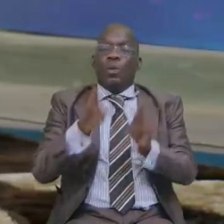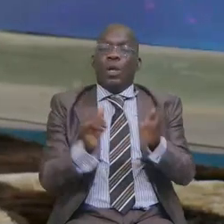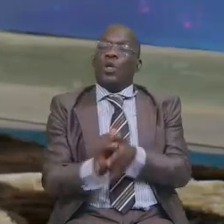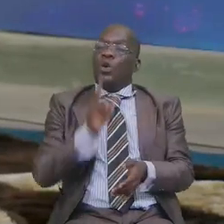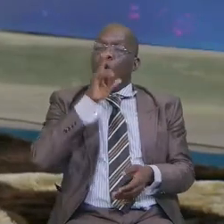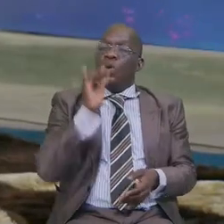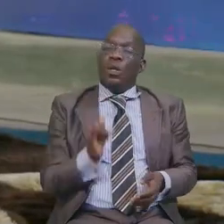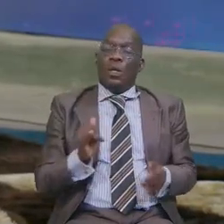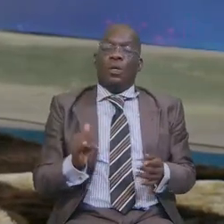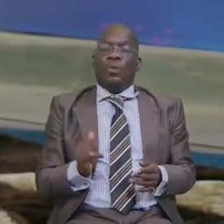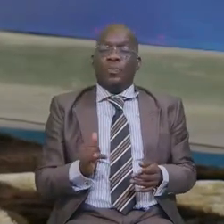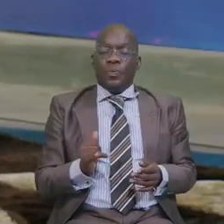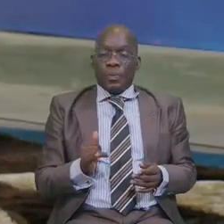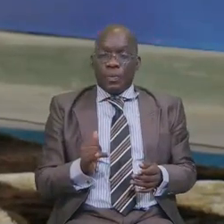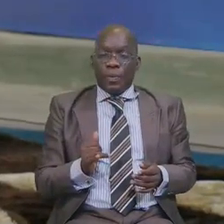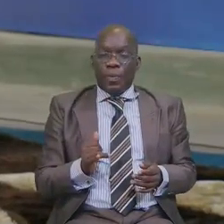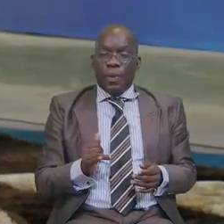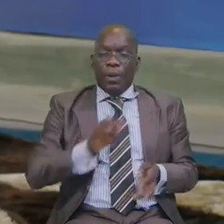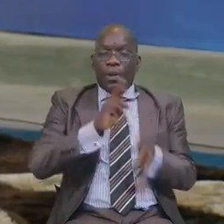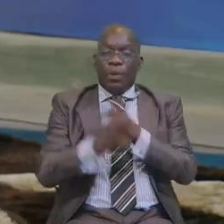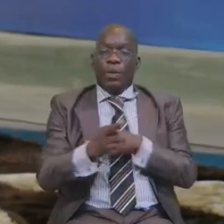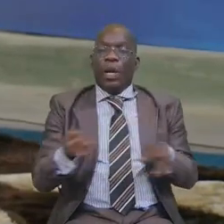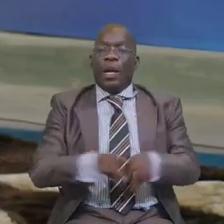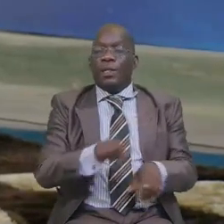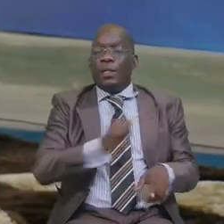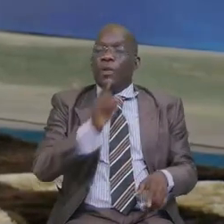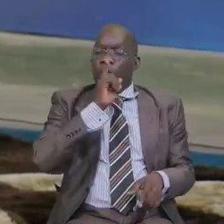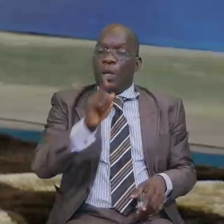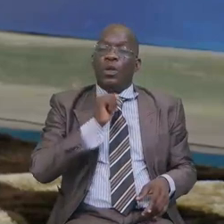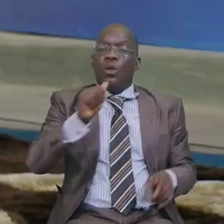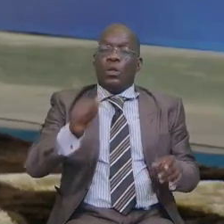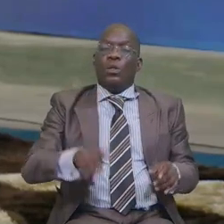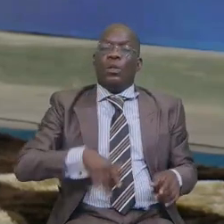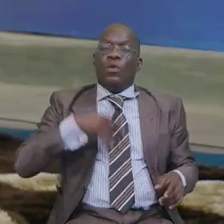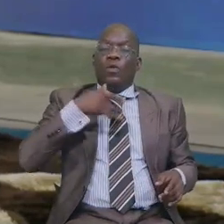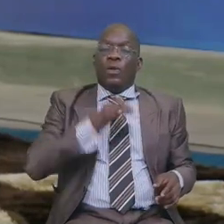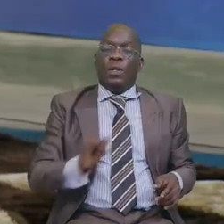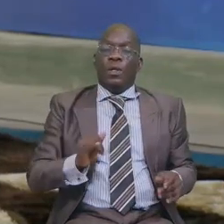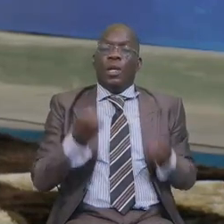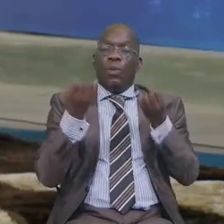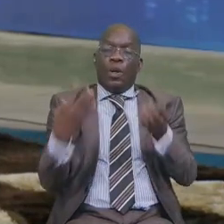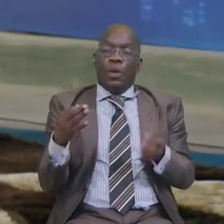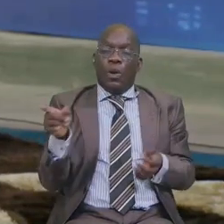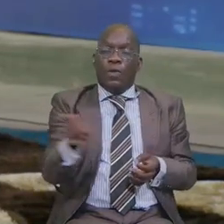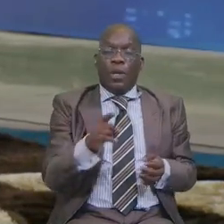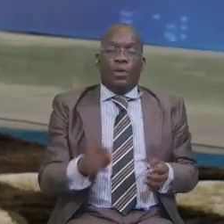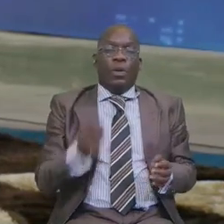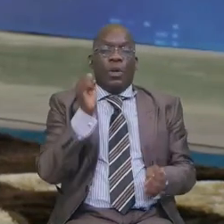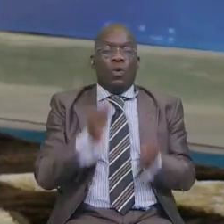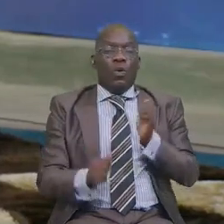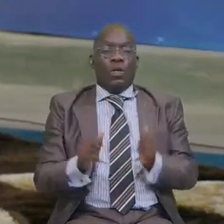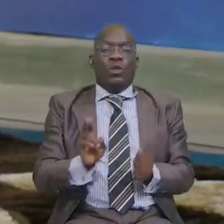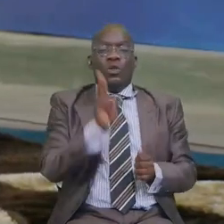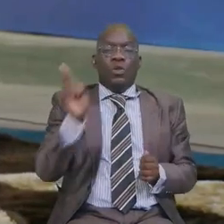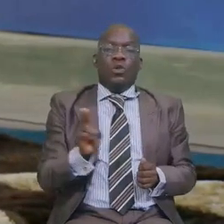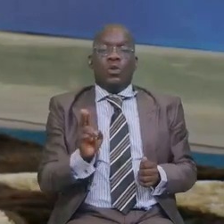repentis, comme le fait, pas le sentiment, c'est ce qu'ils ont fait. Plusieurs de ceux qui avaient